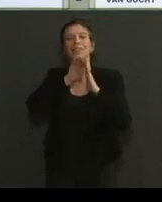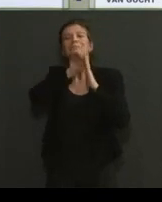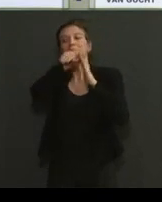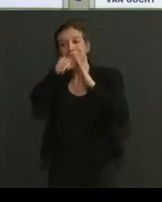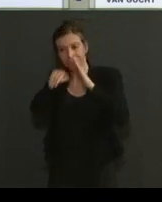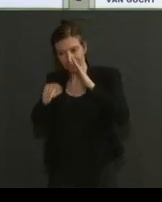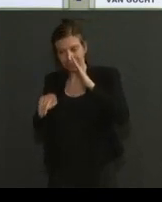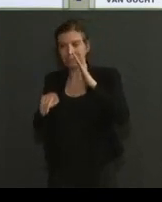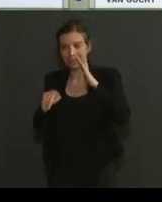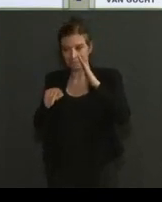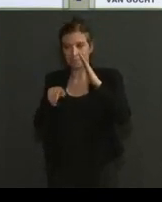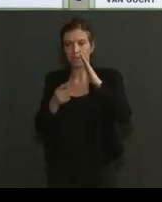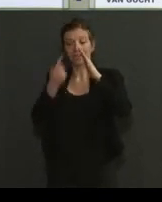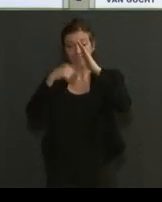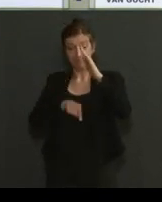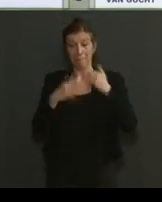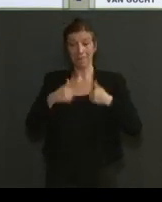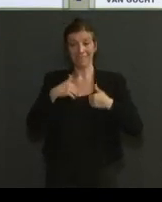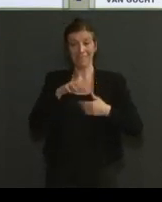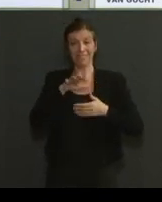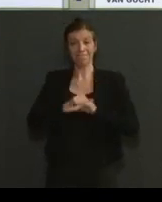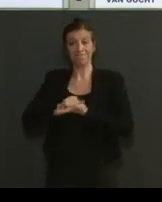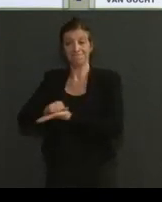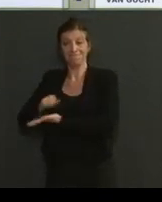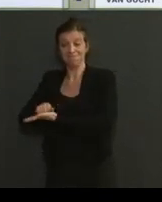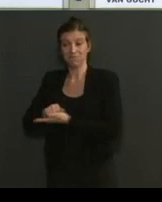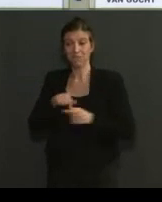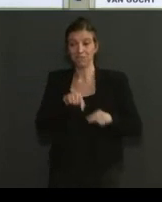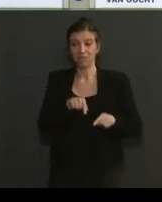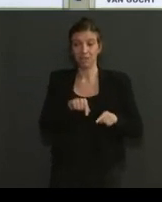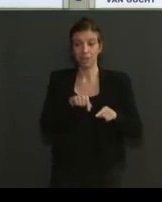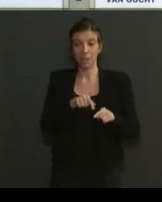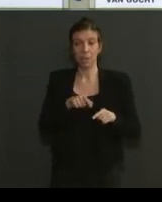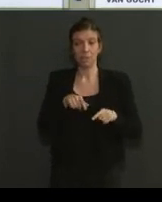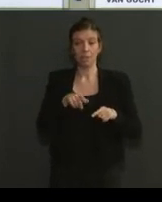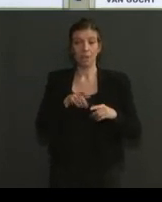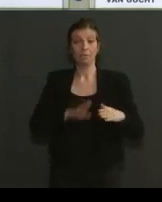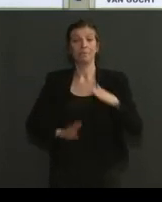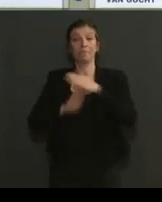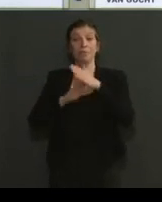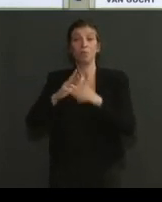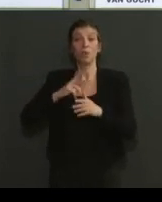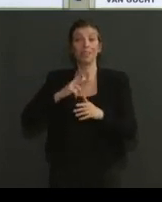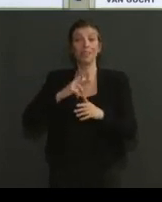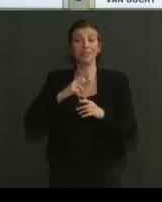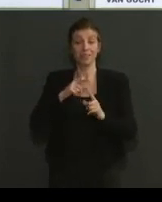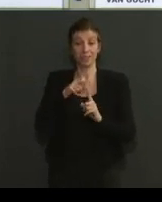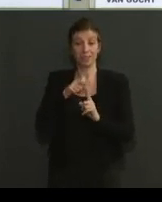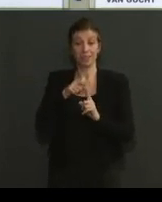zijn doordat het aantal testen in die periode ook werd beperkt. Dit toont aan